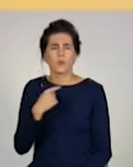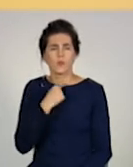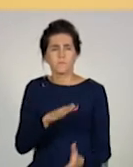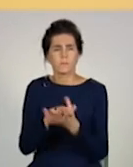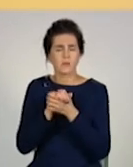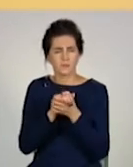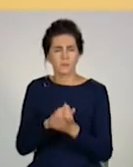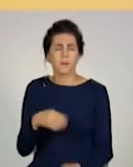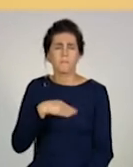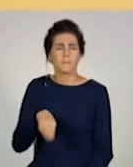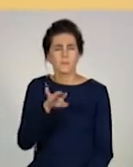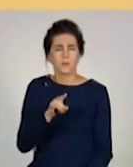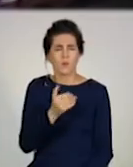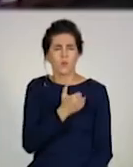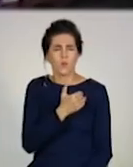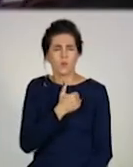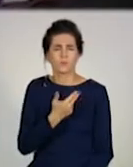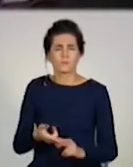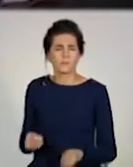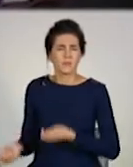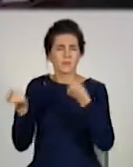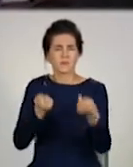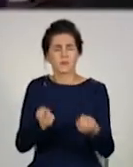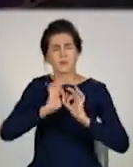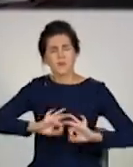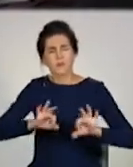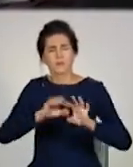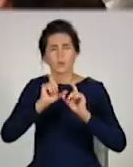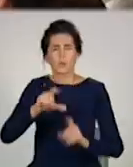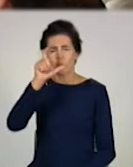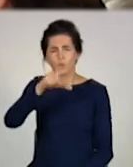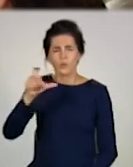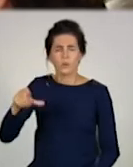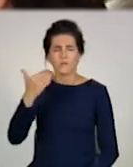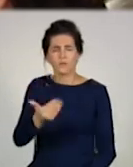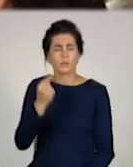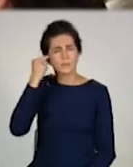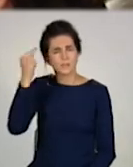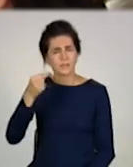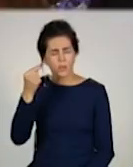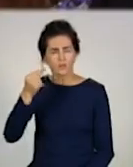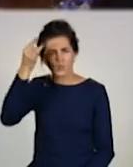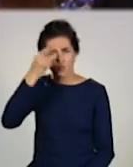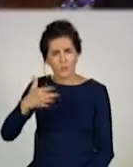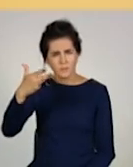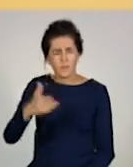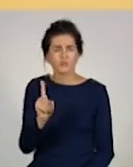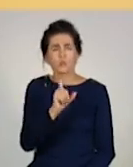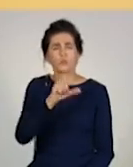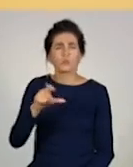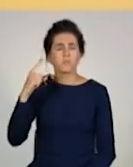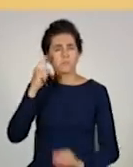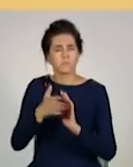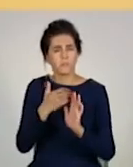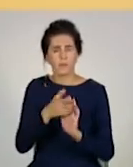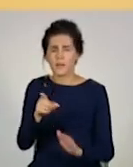и мы хотим прежде всего донести людям, в том числе про психологическую, в общем, культуру, чтобы люди понимали, что они